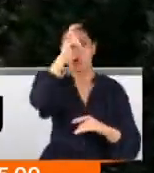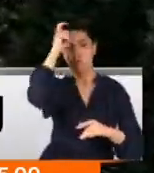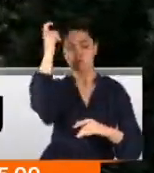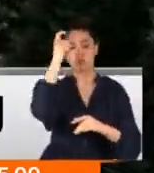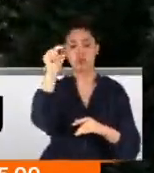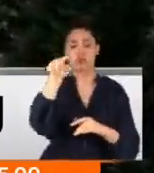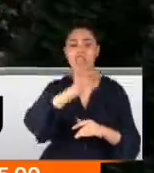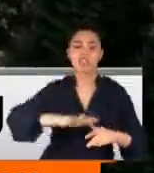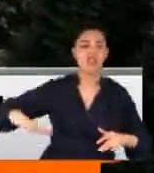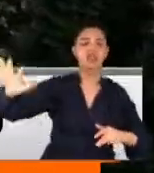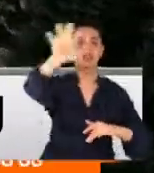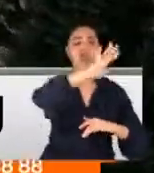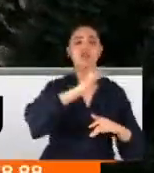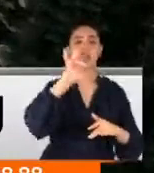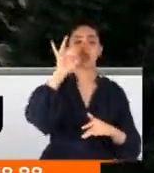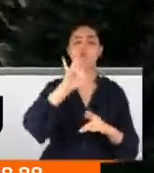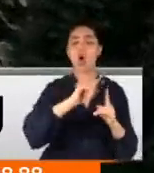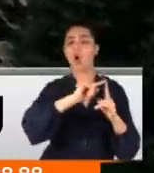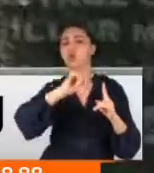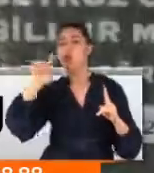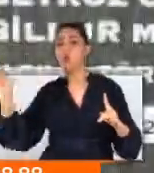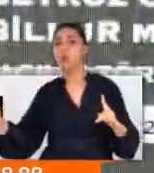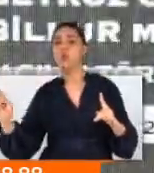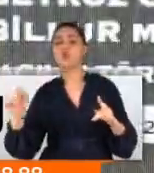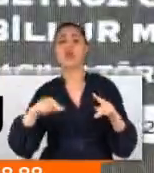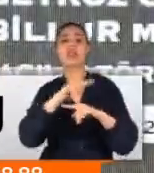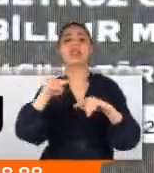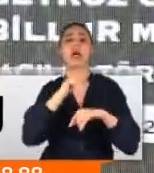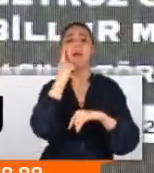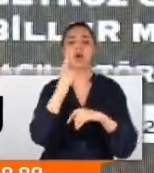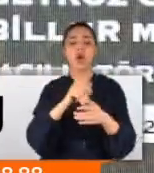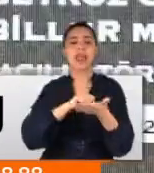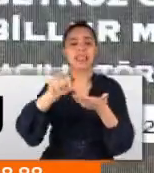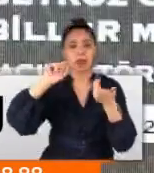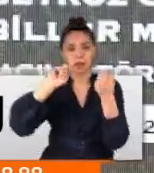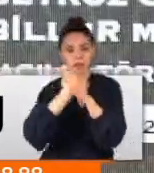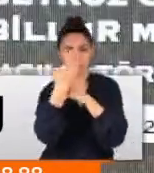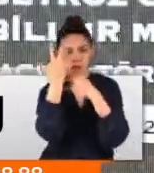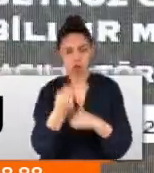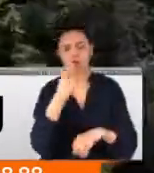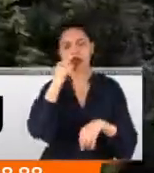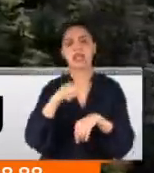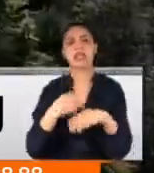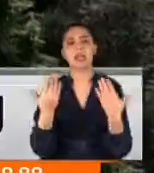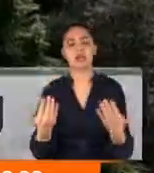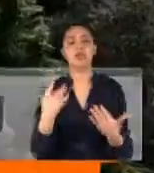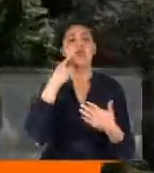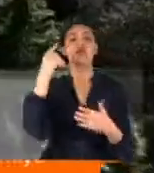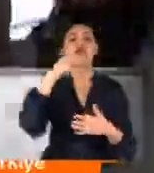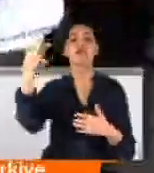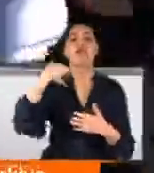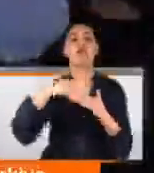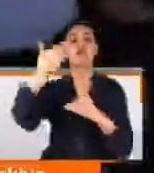Türkiye'nin çehresini orta ve uzun vadede tamamen değiştireceğimize inanıyoruz.